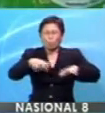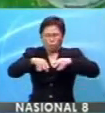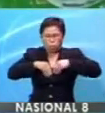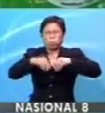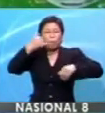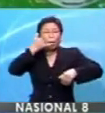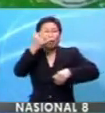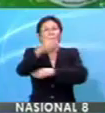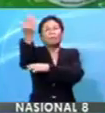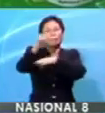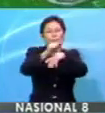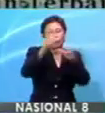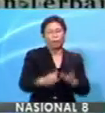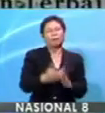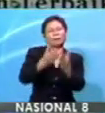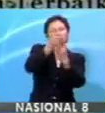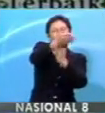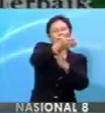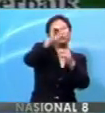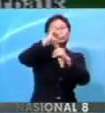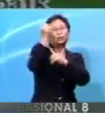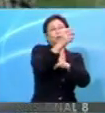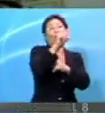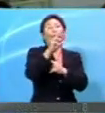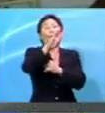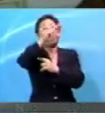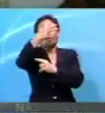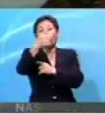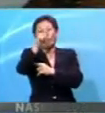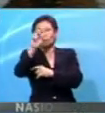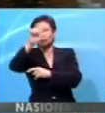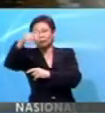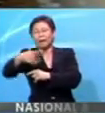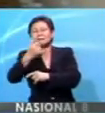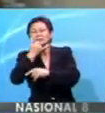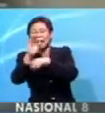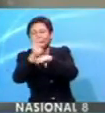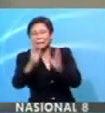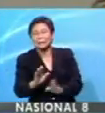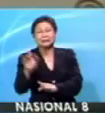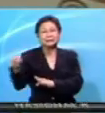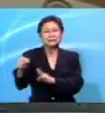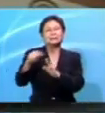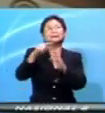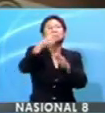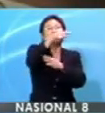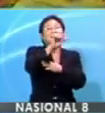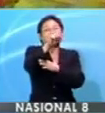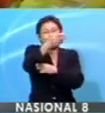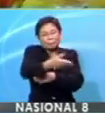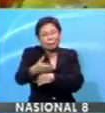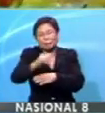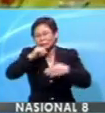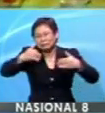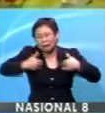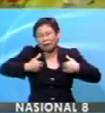panggilan dan forum pengguna di aplikasi sosial WhatsApp adalah berkaitan salah laku peniaga yang mengenakan GST terhadap barangan yang